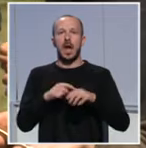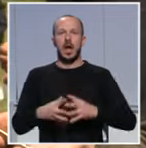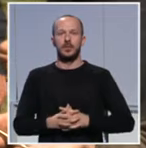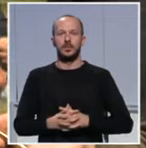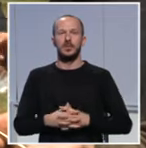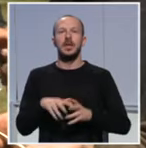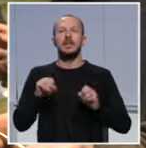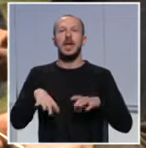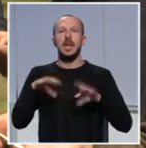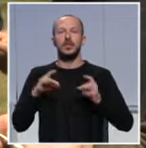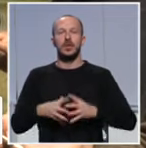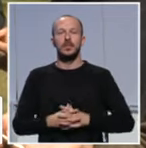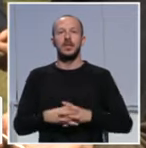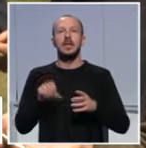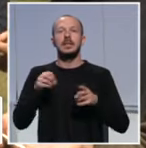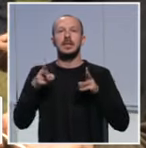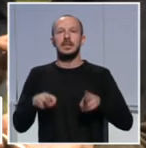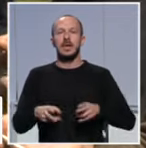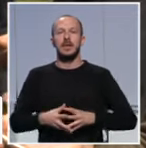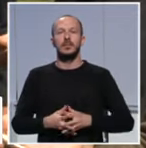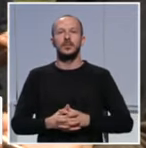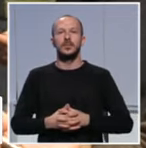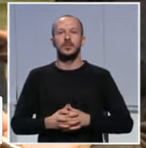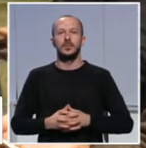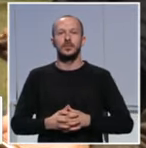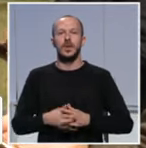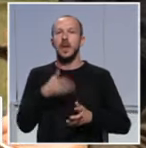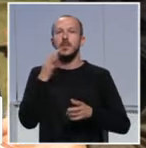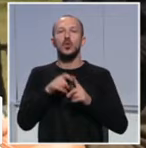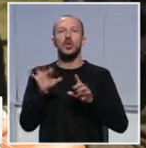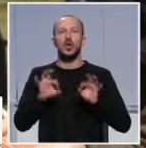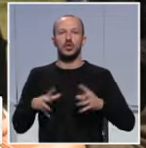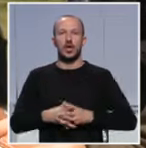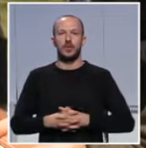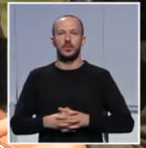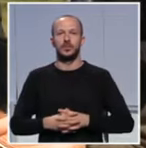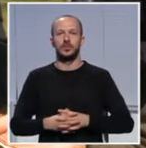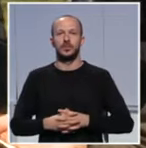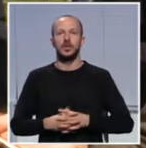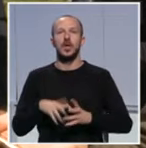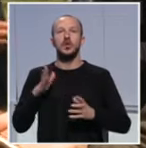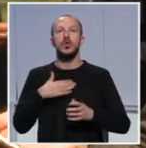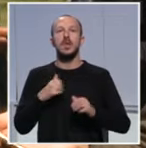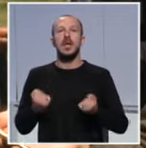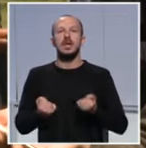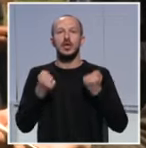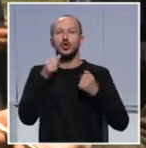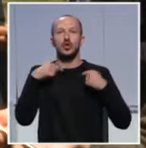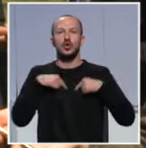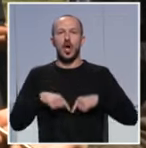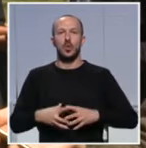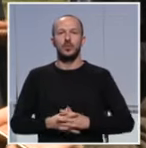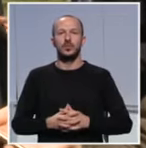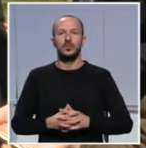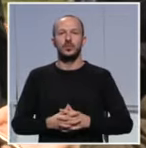mi je da nađem te, da sahranim, a nema me čivotu ništa. Ja, toliko mi je teško i žao i